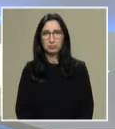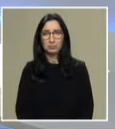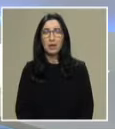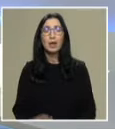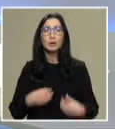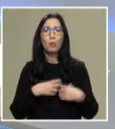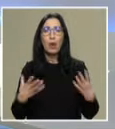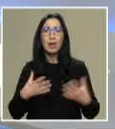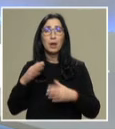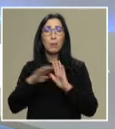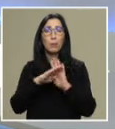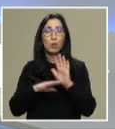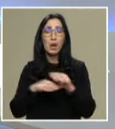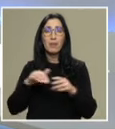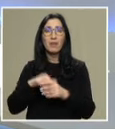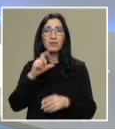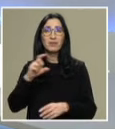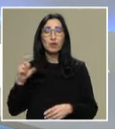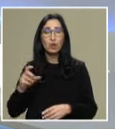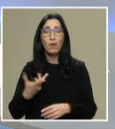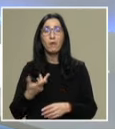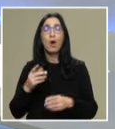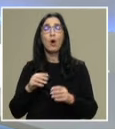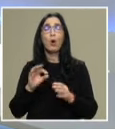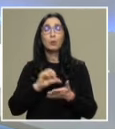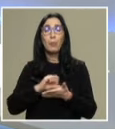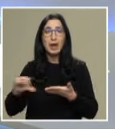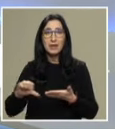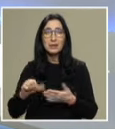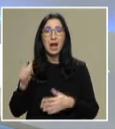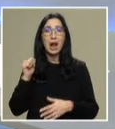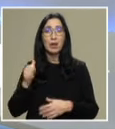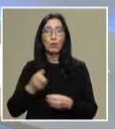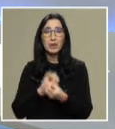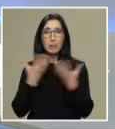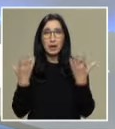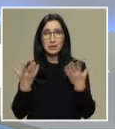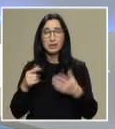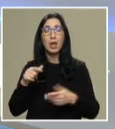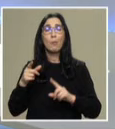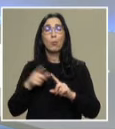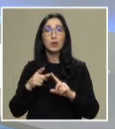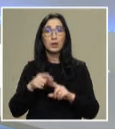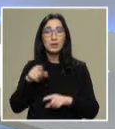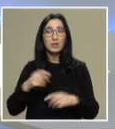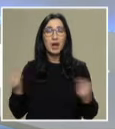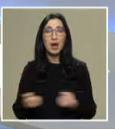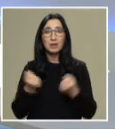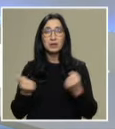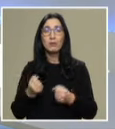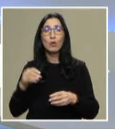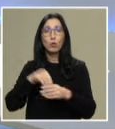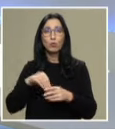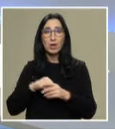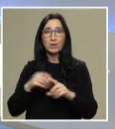С богата програма в Свищов отбелязаха за поредна година Алековите празници. По традиция в тях активно участва и